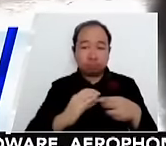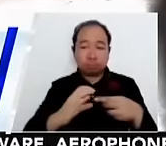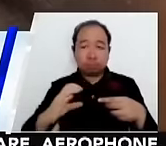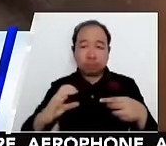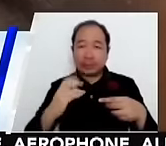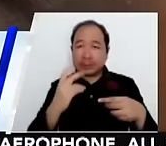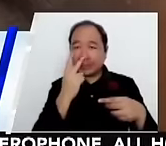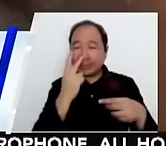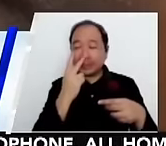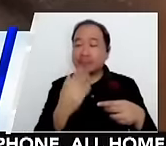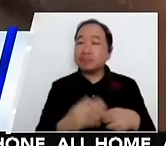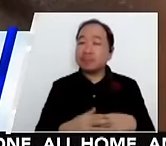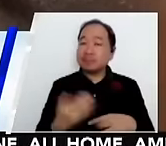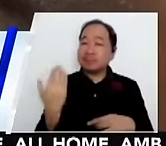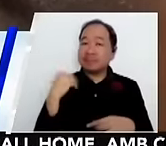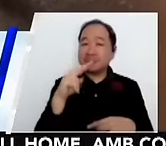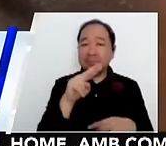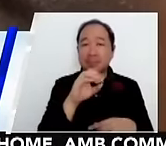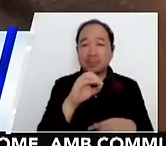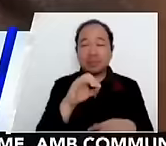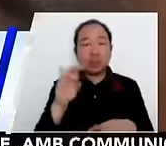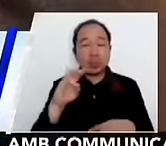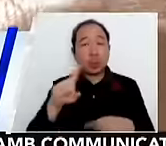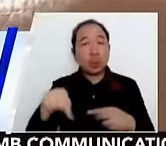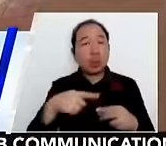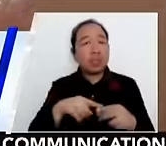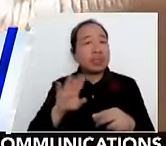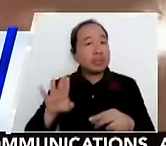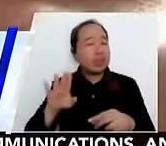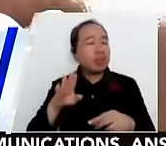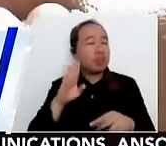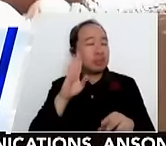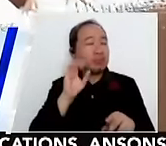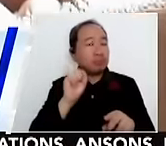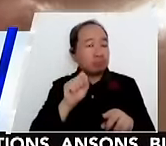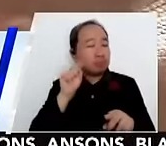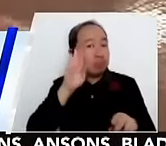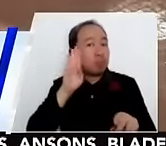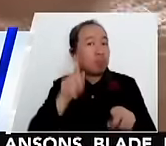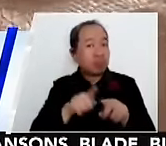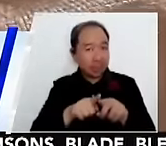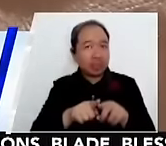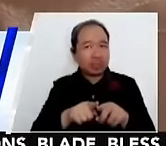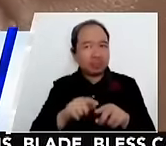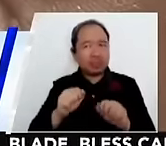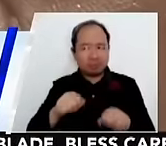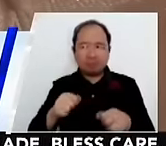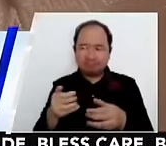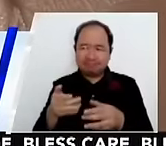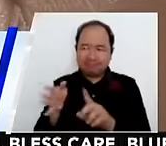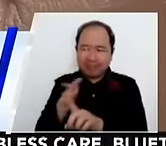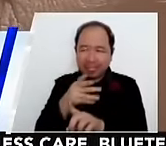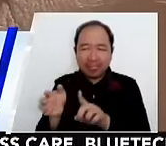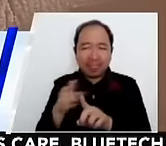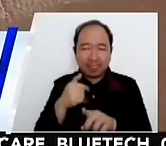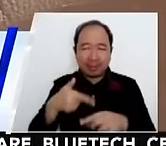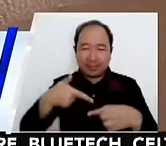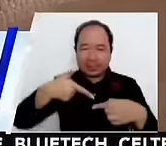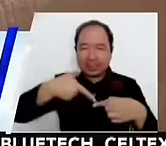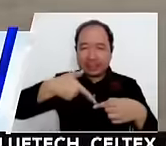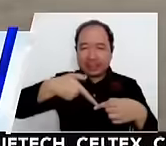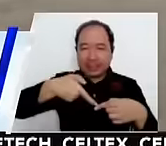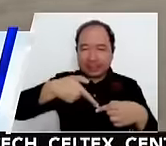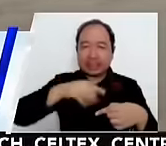2007 daw, nang ayain siya ng kanyang kapatid na magpaturok nito sa maselang bahagi ng kanyang